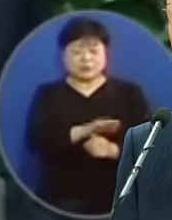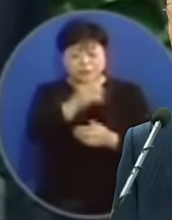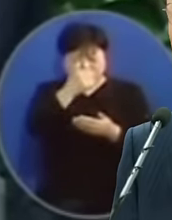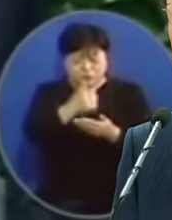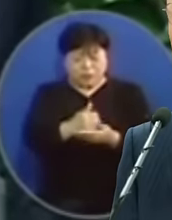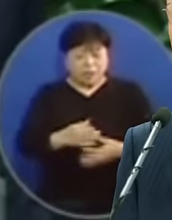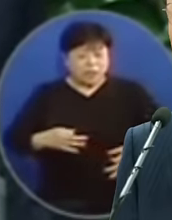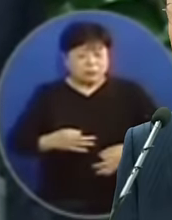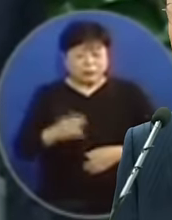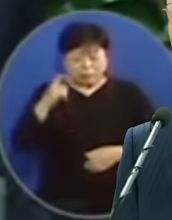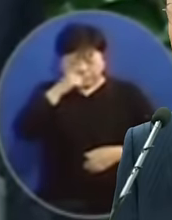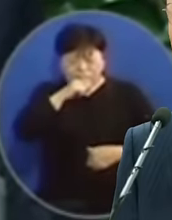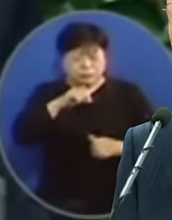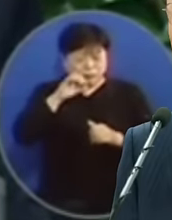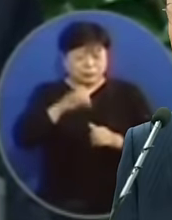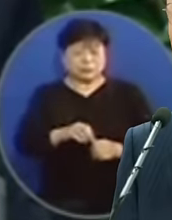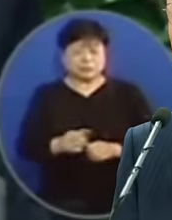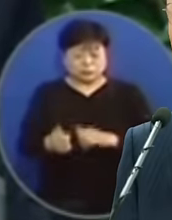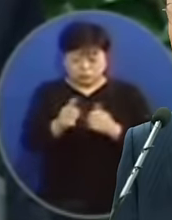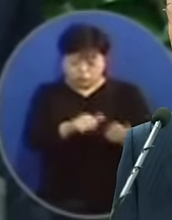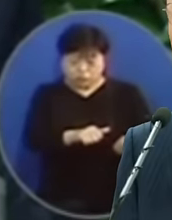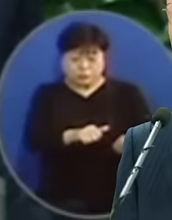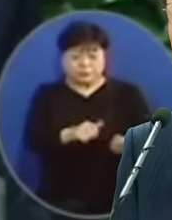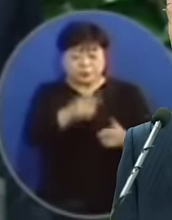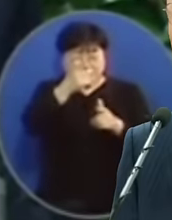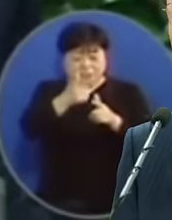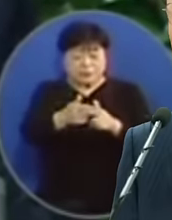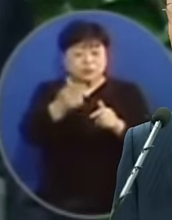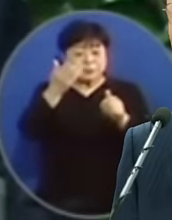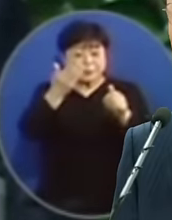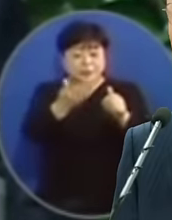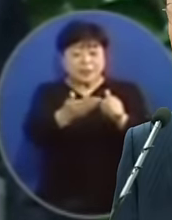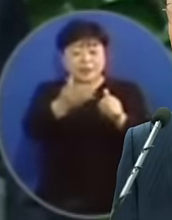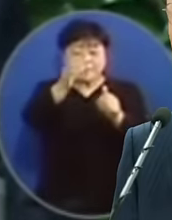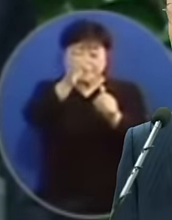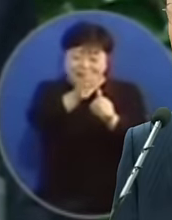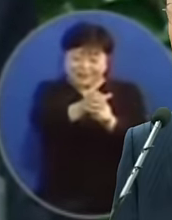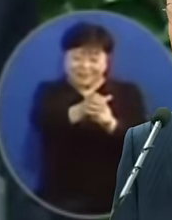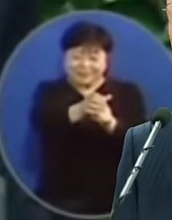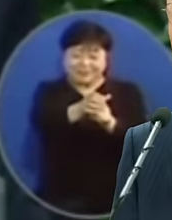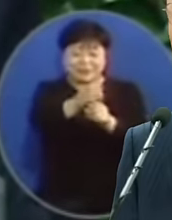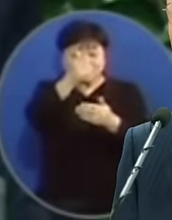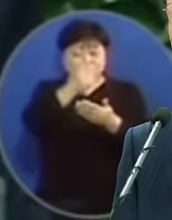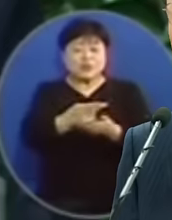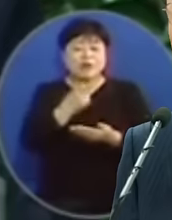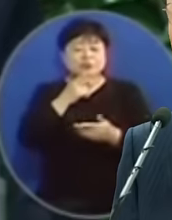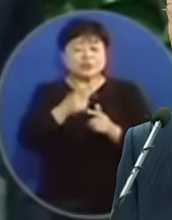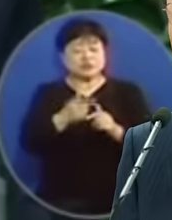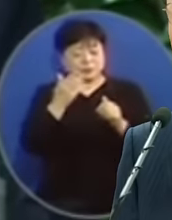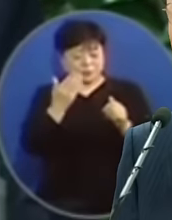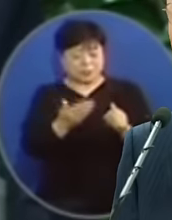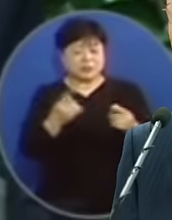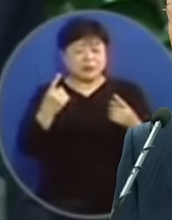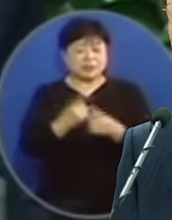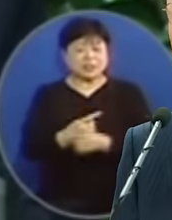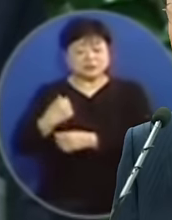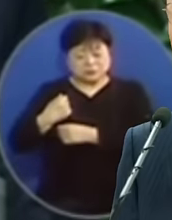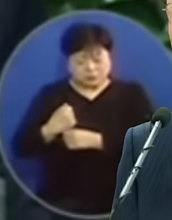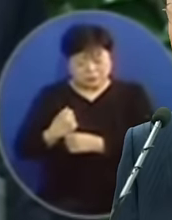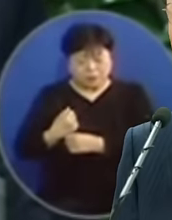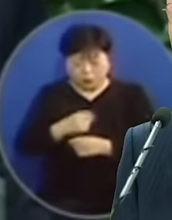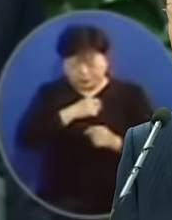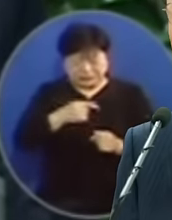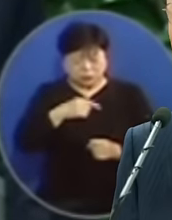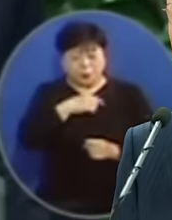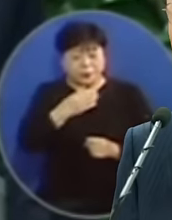불의, 초악, 저주, 절망, 죽음을 예수님께 내가 맡겨서 죄 없는 예수께서 대신 짊어지고 몸짓고